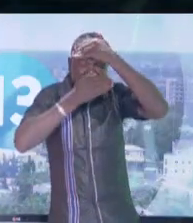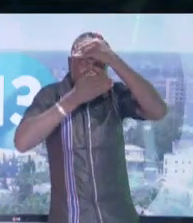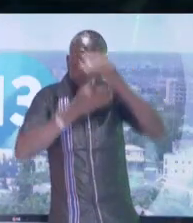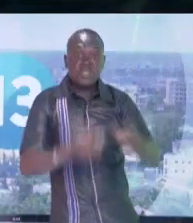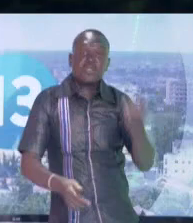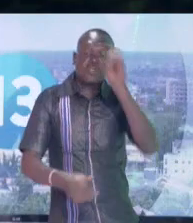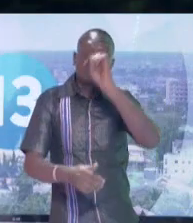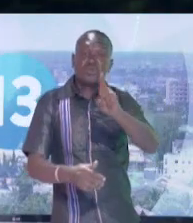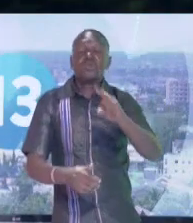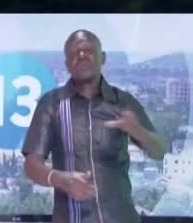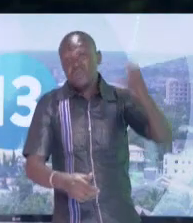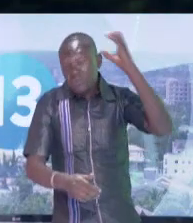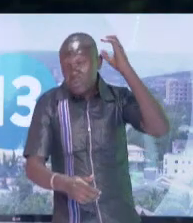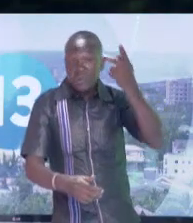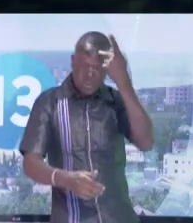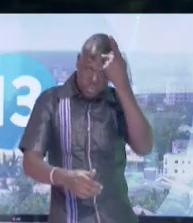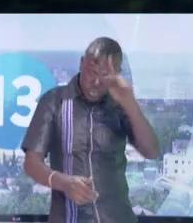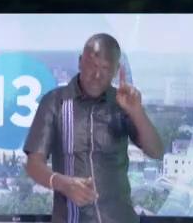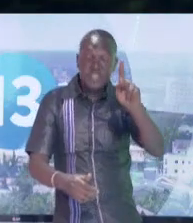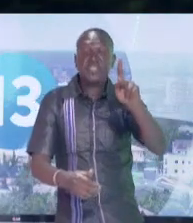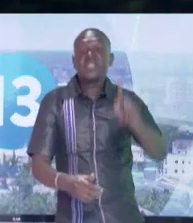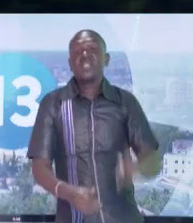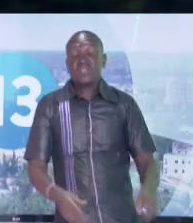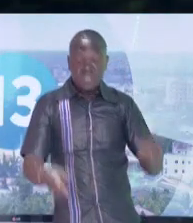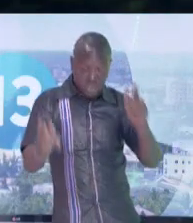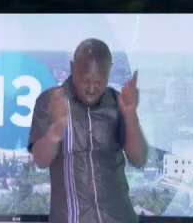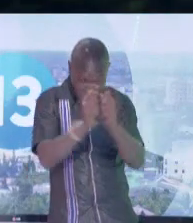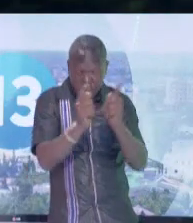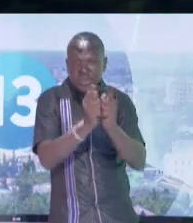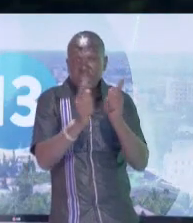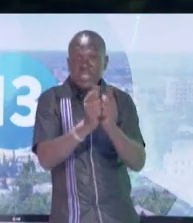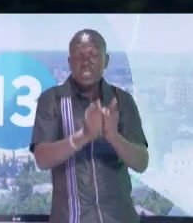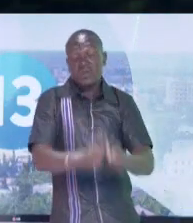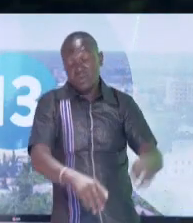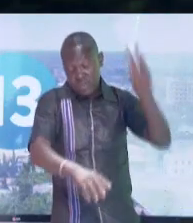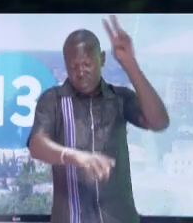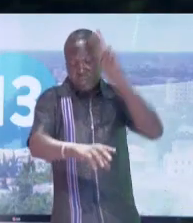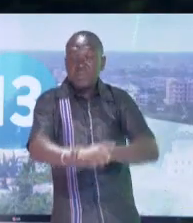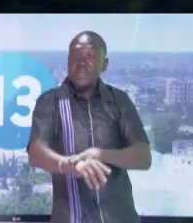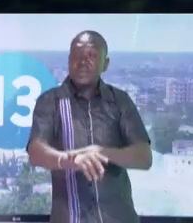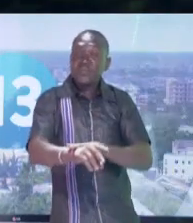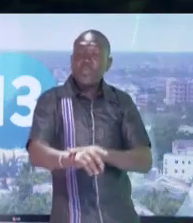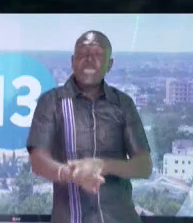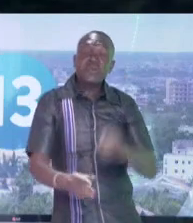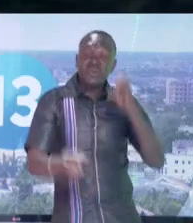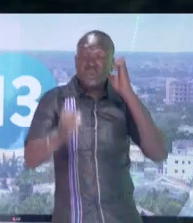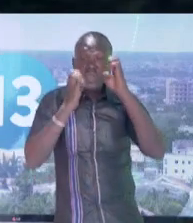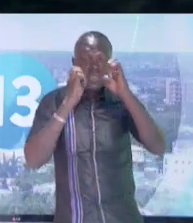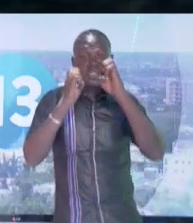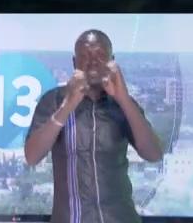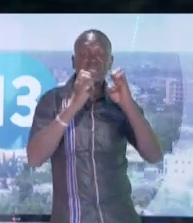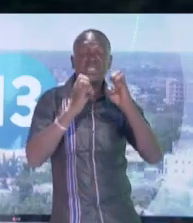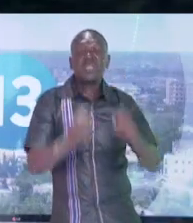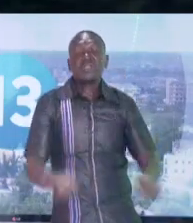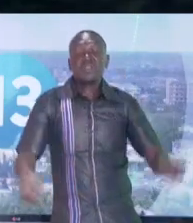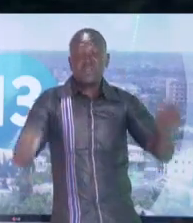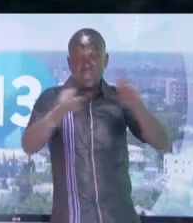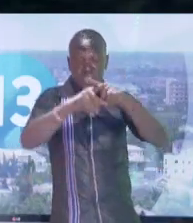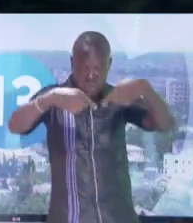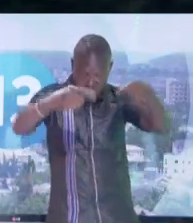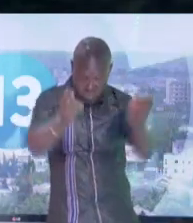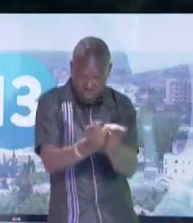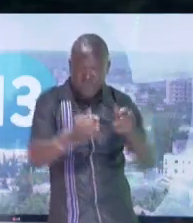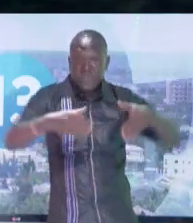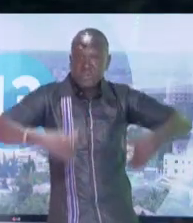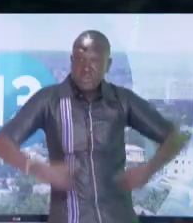par une conférence publique que les imbrications ont été établies. La tribune d'échange a été offerte par un groupe de jeunes de la